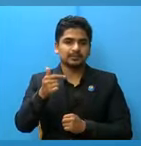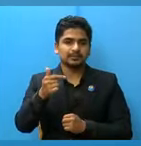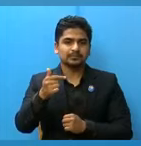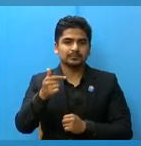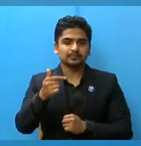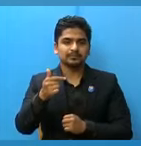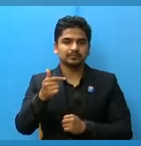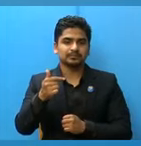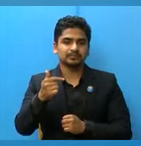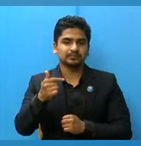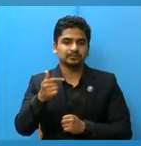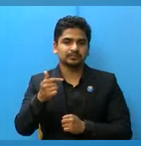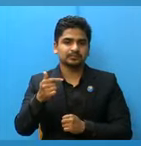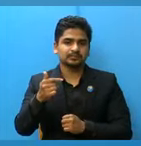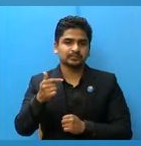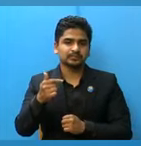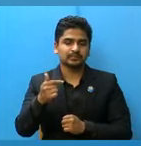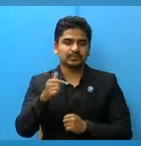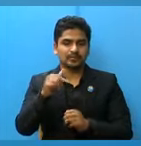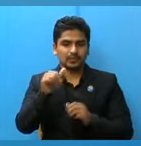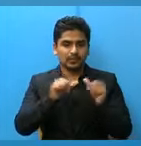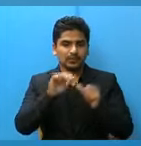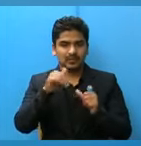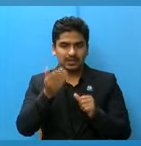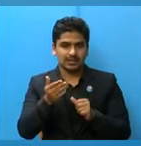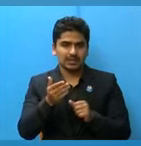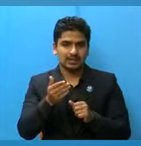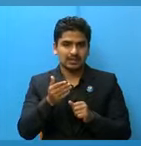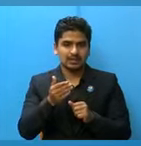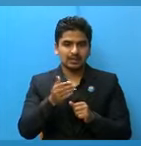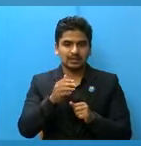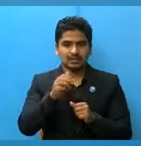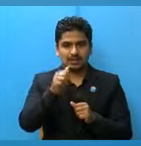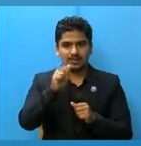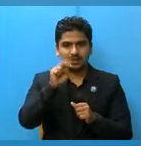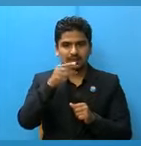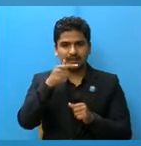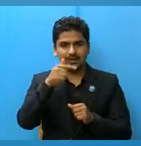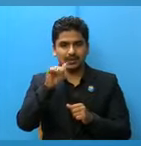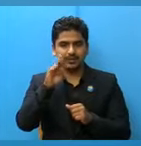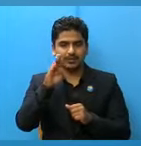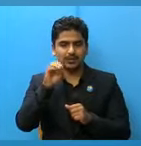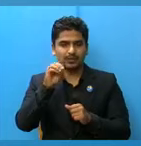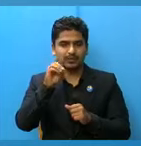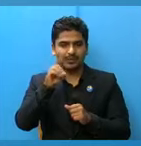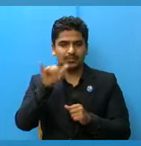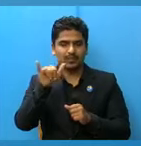जहला चें यो चाहिए अवड़ा एंटीबडी डिटेक्शन टेस्ट हो